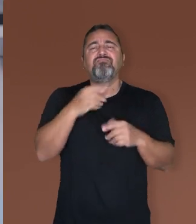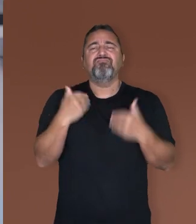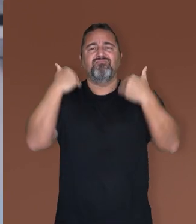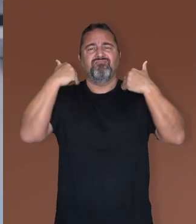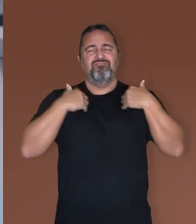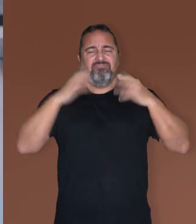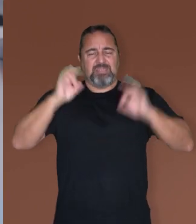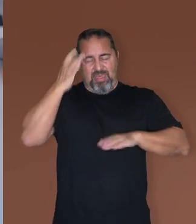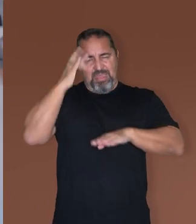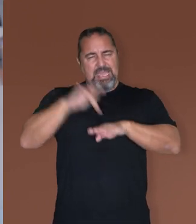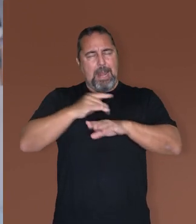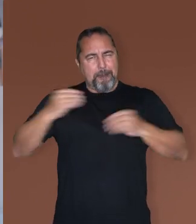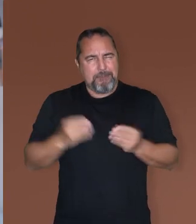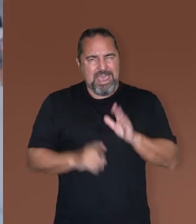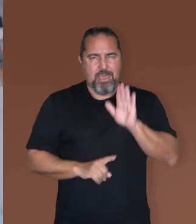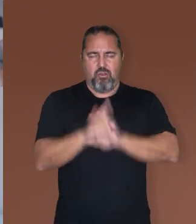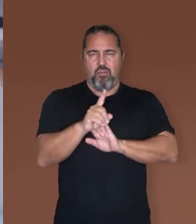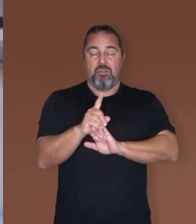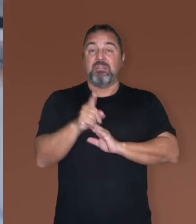ditzasun.